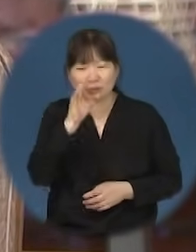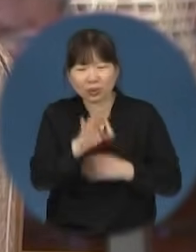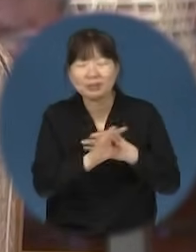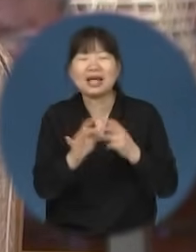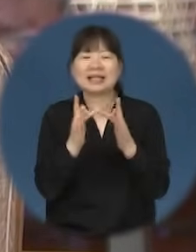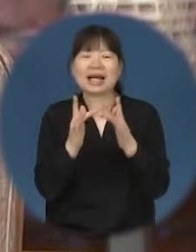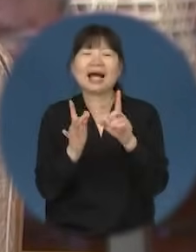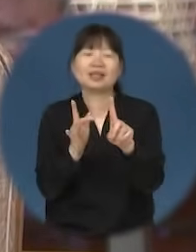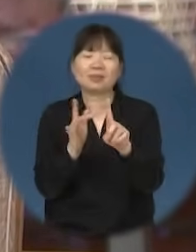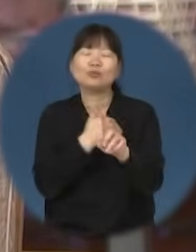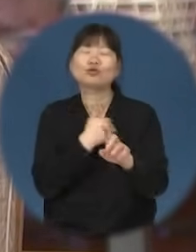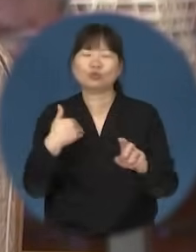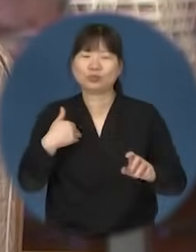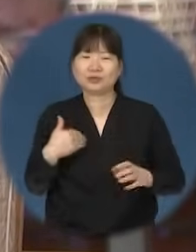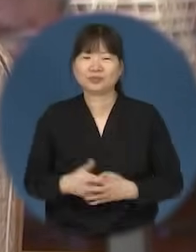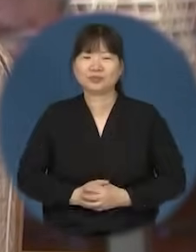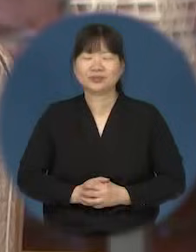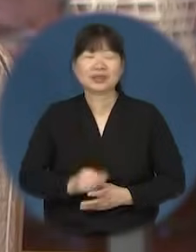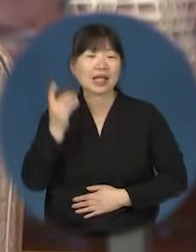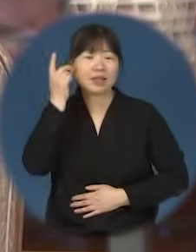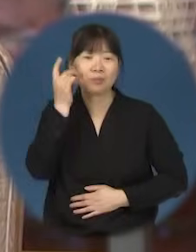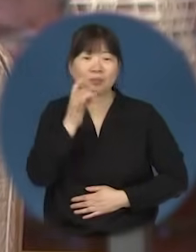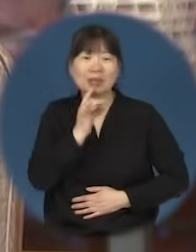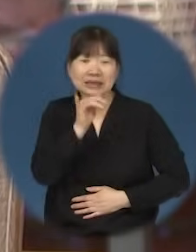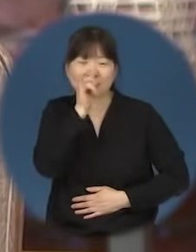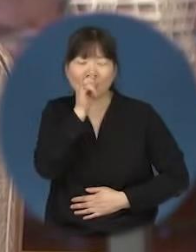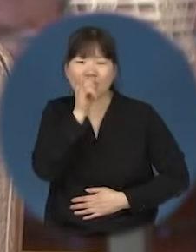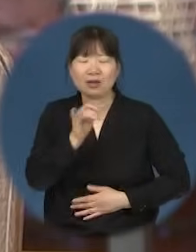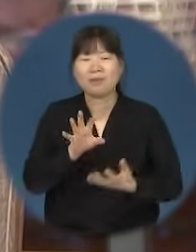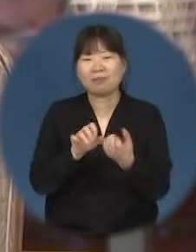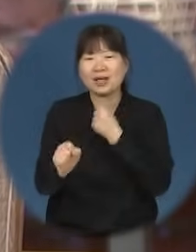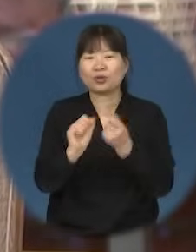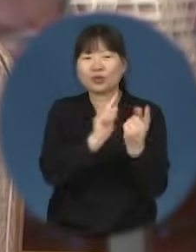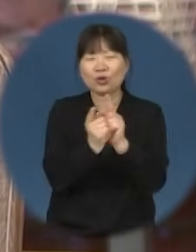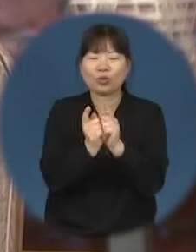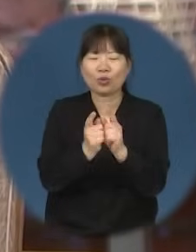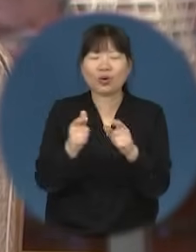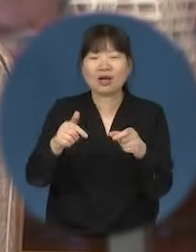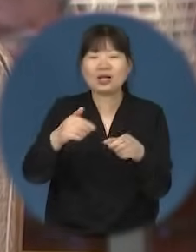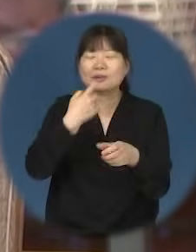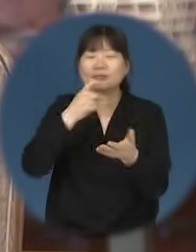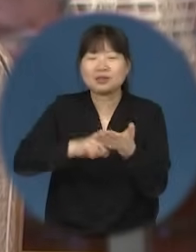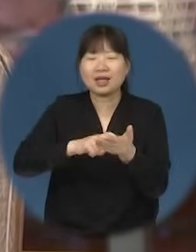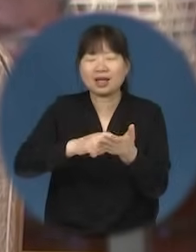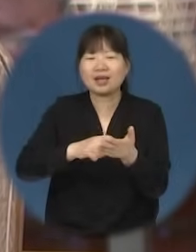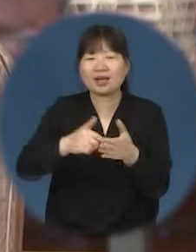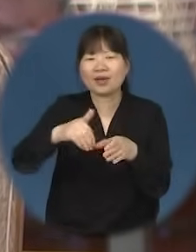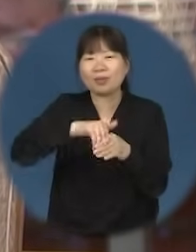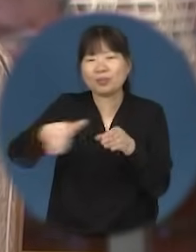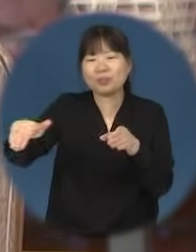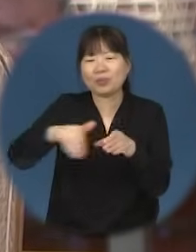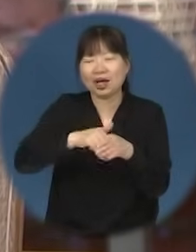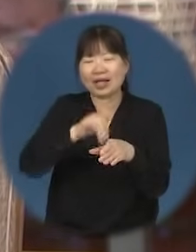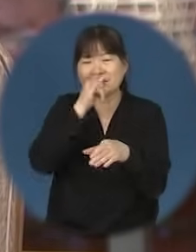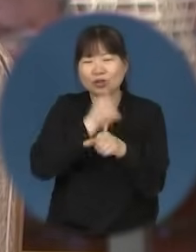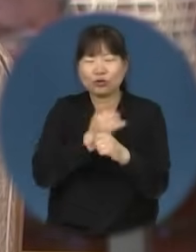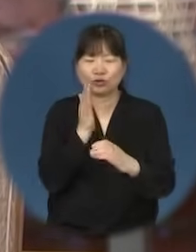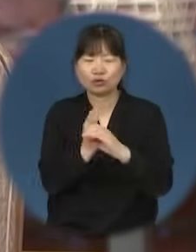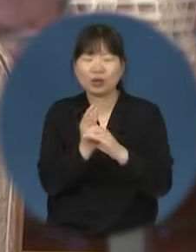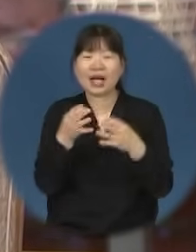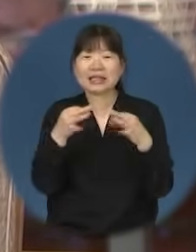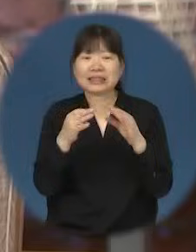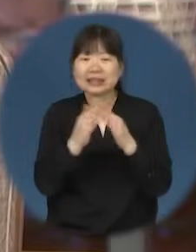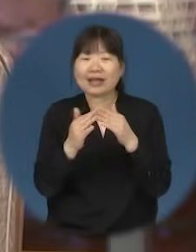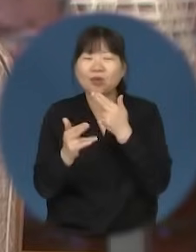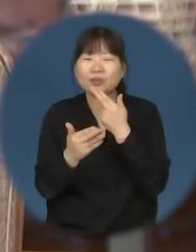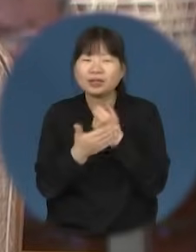인터넷만 있으면 서로 간에 그냥 예, 핸드폰만 아. 있으면 바로 즉시 보낼 수가 있고 중개하는 은행이 없으니까 네.